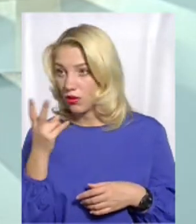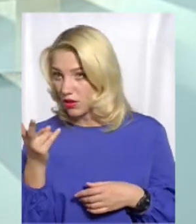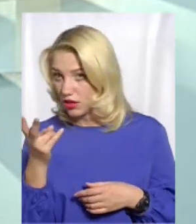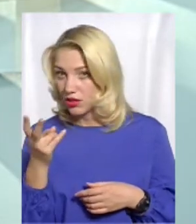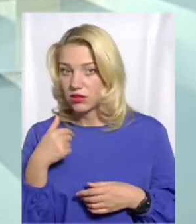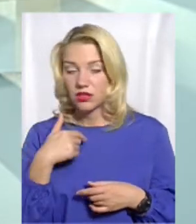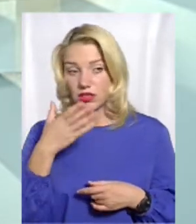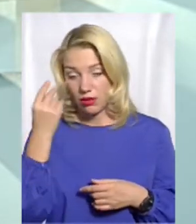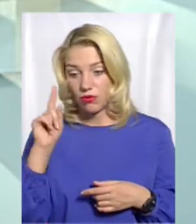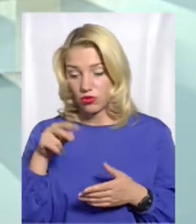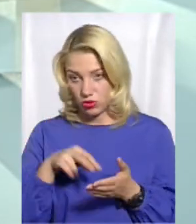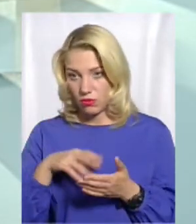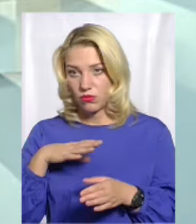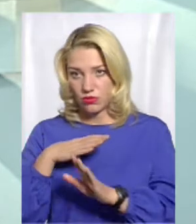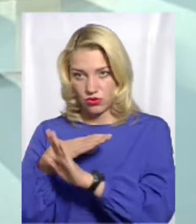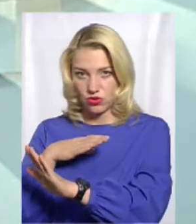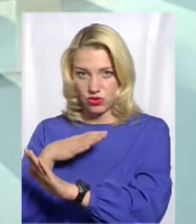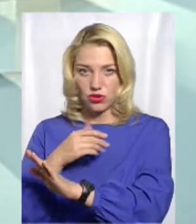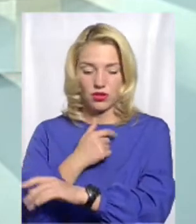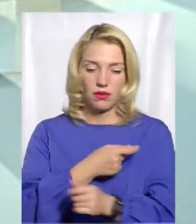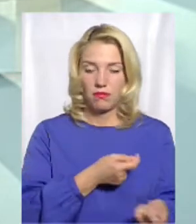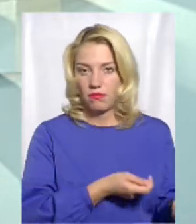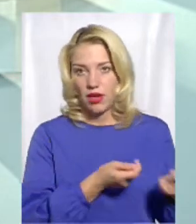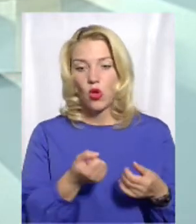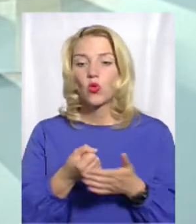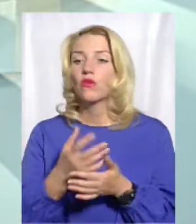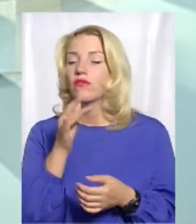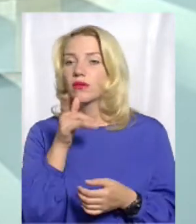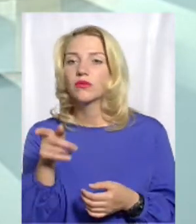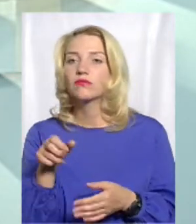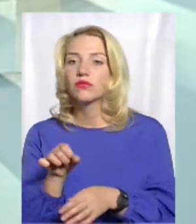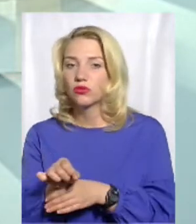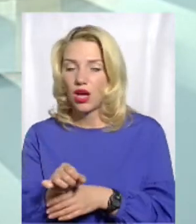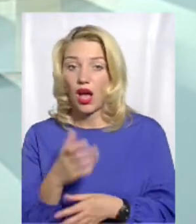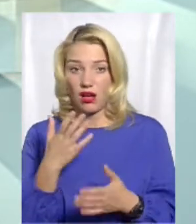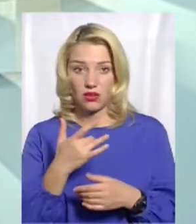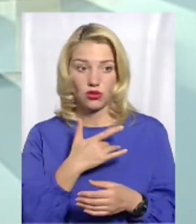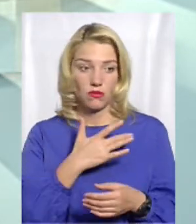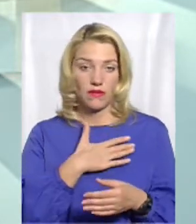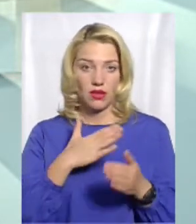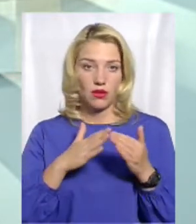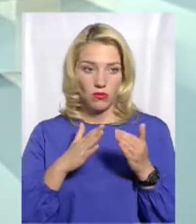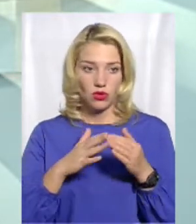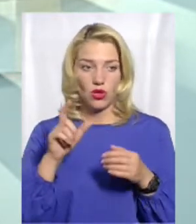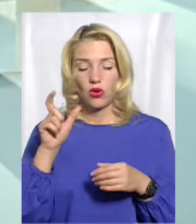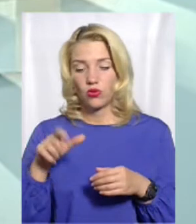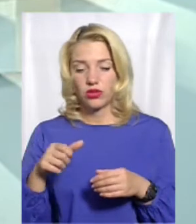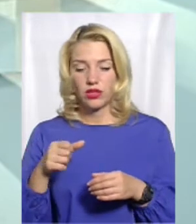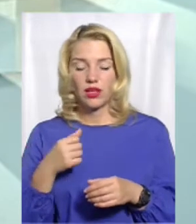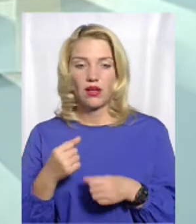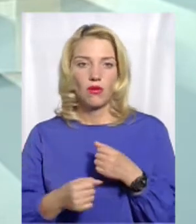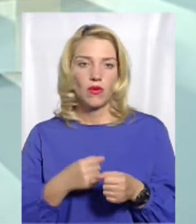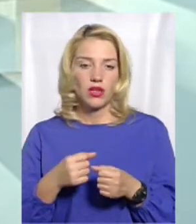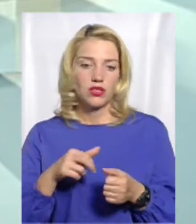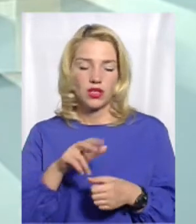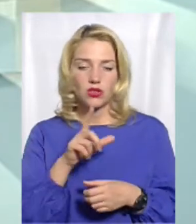я забув, що ви тут стоїте, але я зараз прийду, ви до котрої години. А якщо це приватний сектор, людина, до прикладу, приїхала з роботи, чи